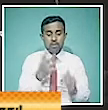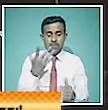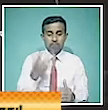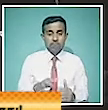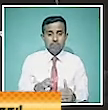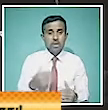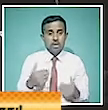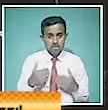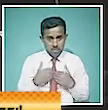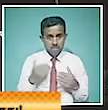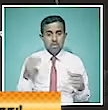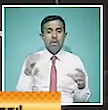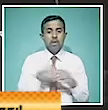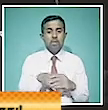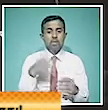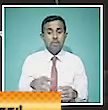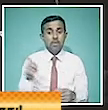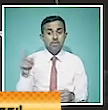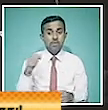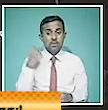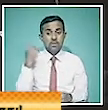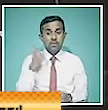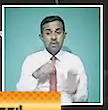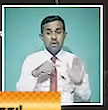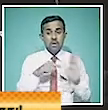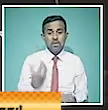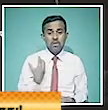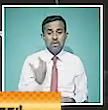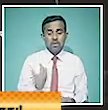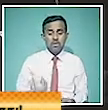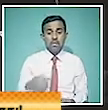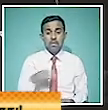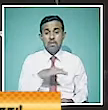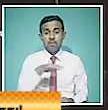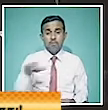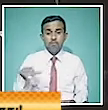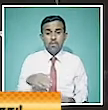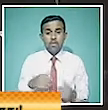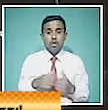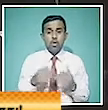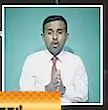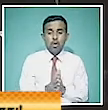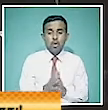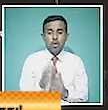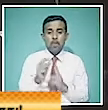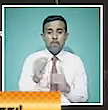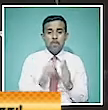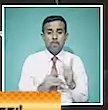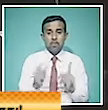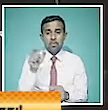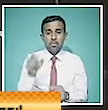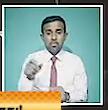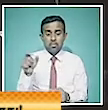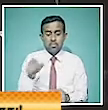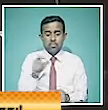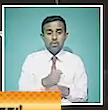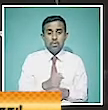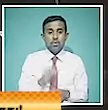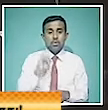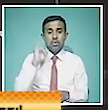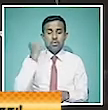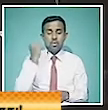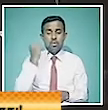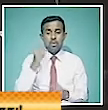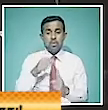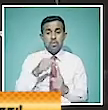அழைக்கப்பட்டிருந்தேன். அந்த கூட்டத்தில் கிழக்கு மாகாணத்தின் ஆளுநர், அந்த பிரதேசத்தினுடைய எல்லா பாராளுமன்ற உறுப்பினர்கள், அரச உத்தியோகத்தர்கள், ஏஜிஏ,